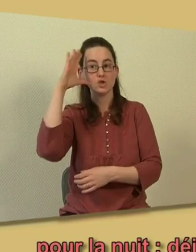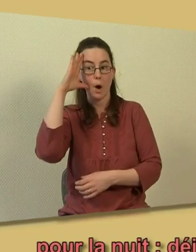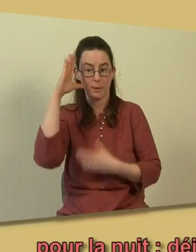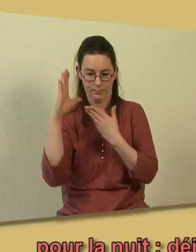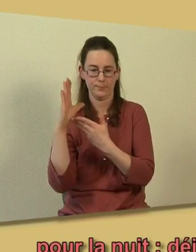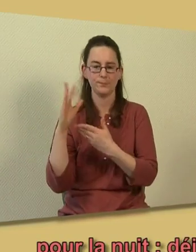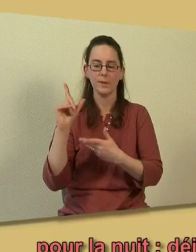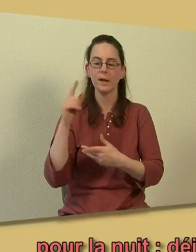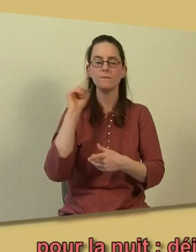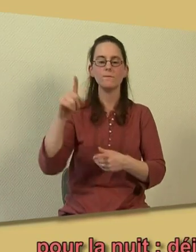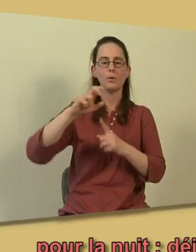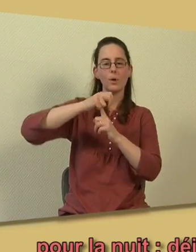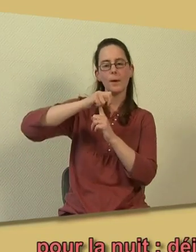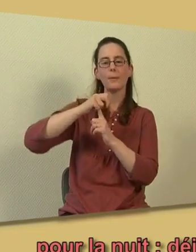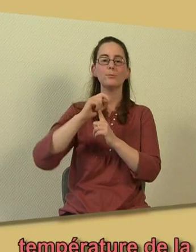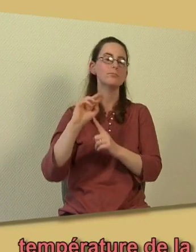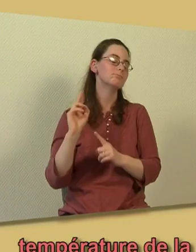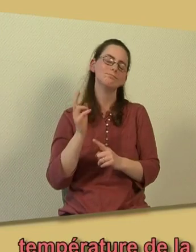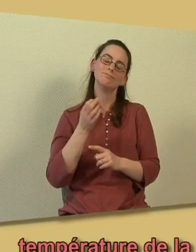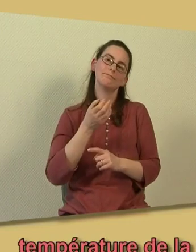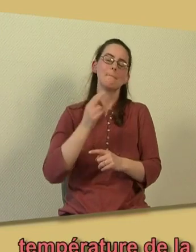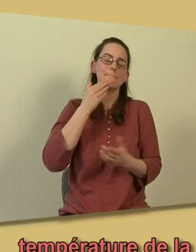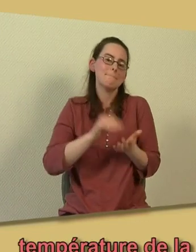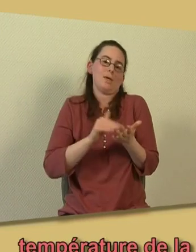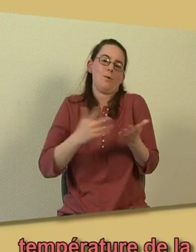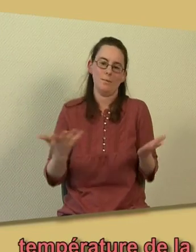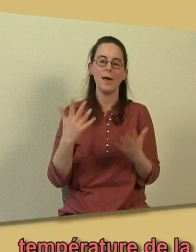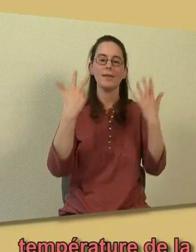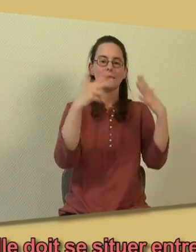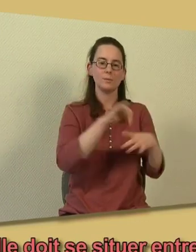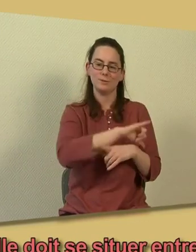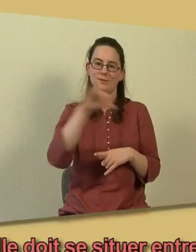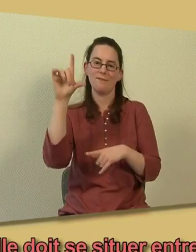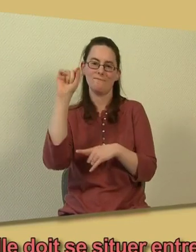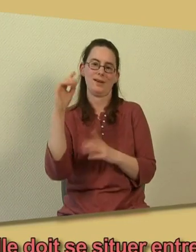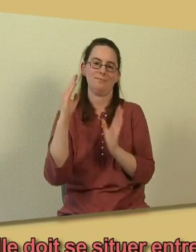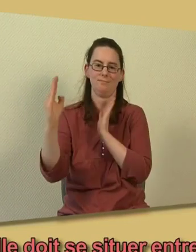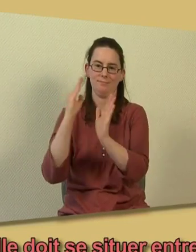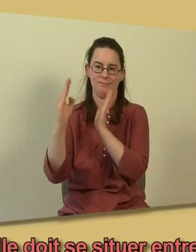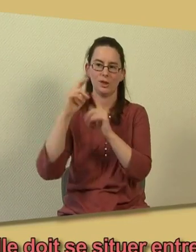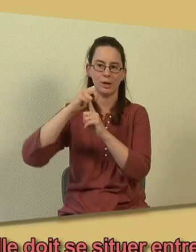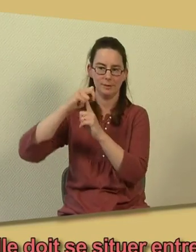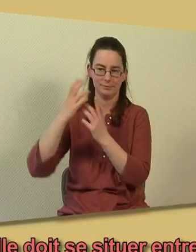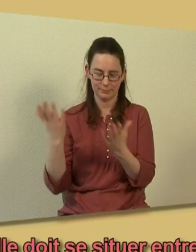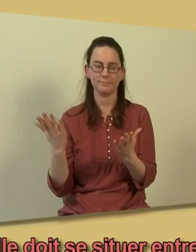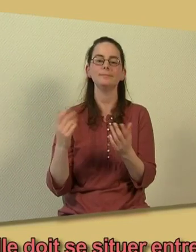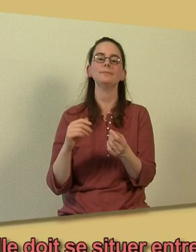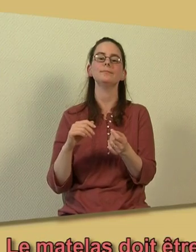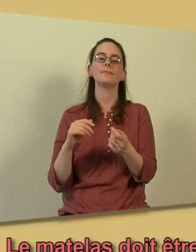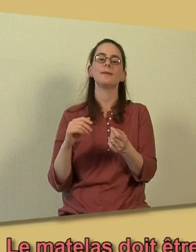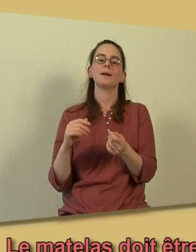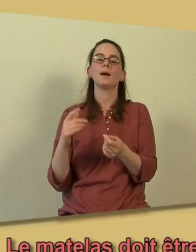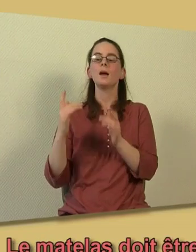Des conseils maintenant pour la nuit du bébé. La pièce, déjà, la température doit se situer